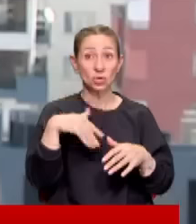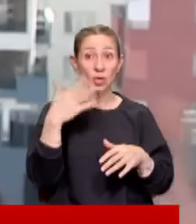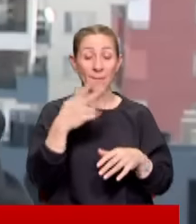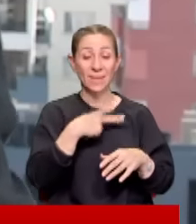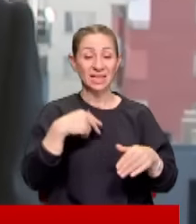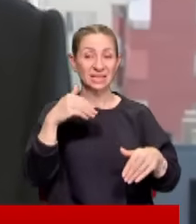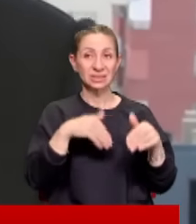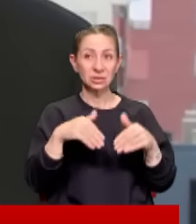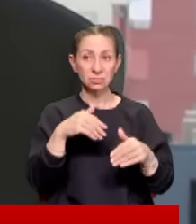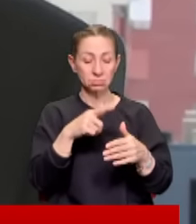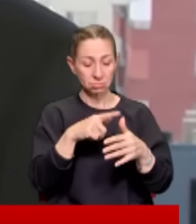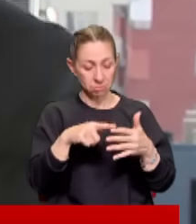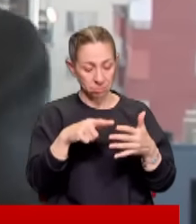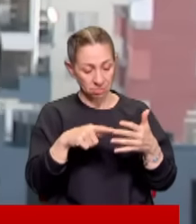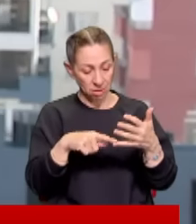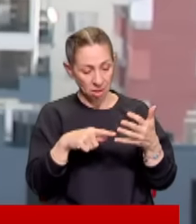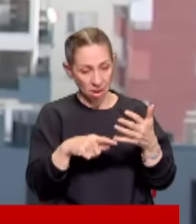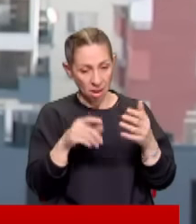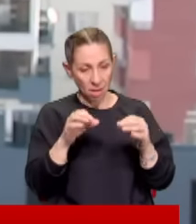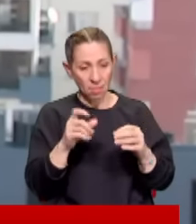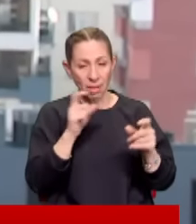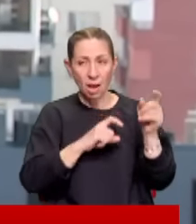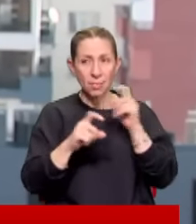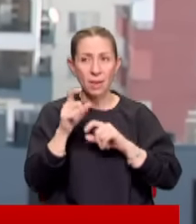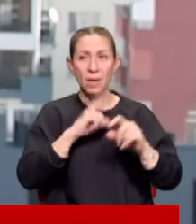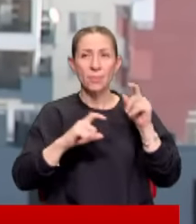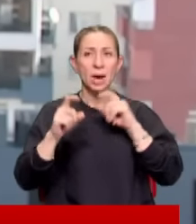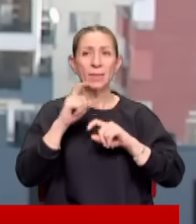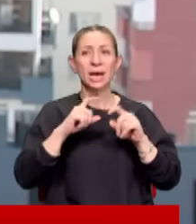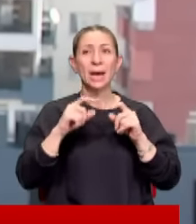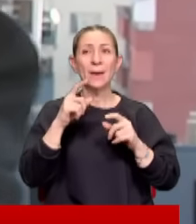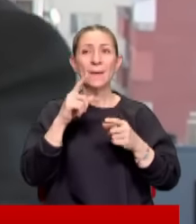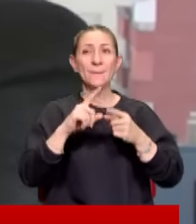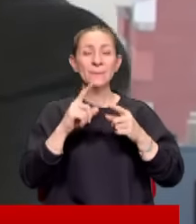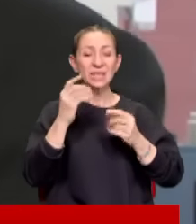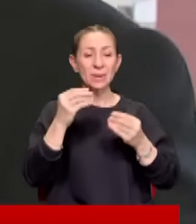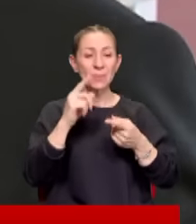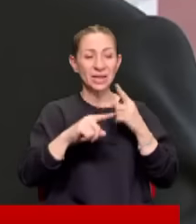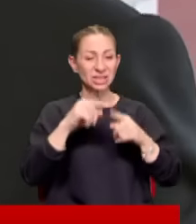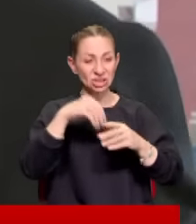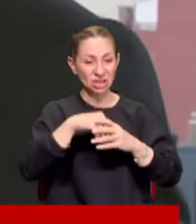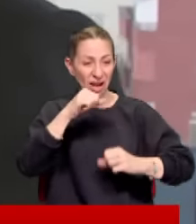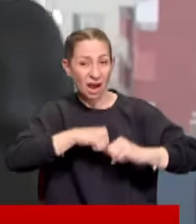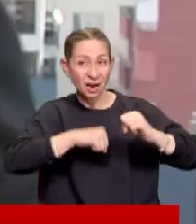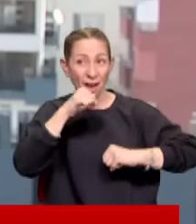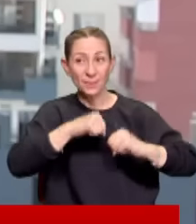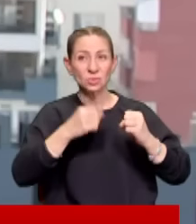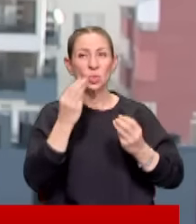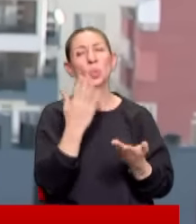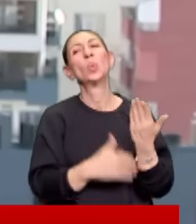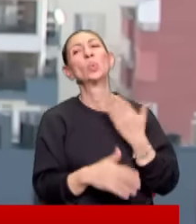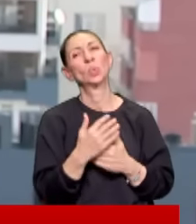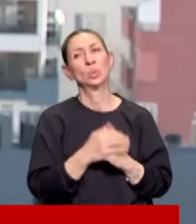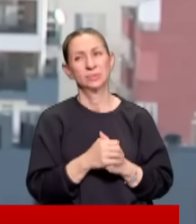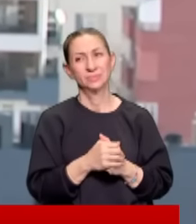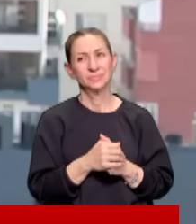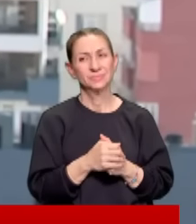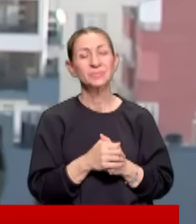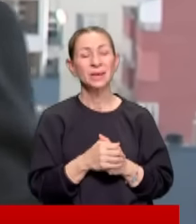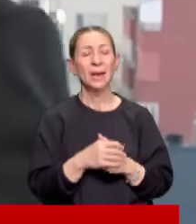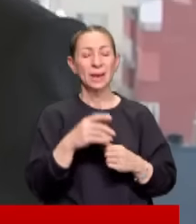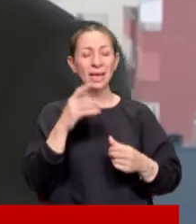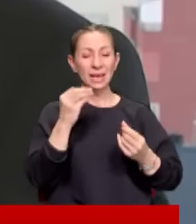yerel seçim prosesi. Bunlar da hep arkadaşlarımızın parti içinde rekabetlerin olduğu alanlar ve çok yorulduk. Parti